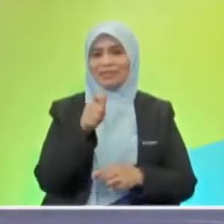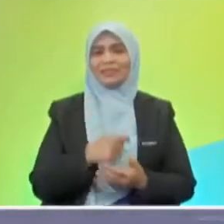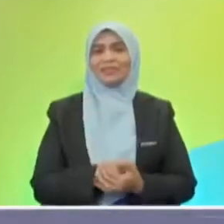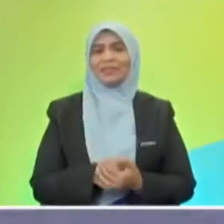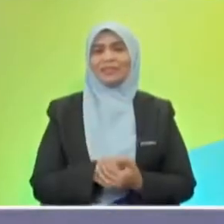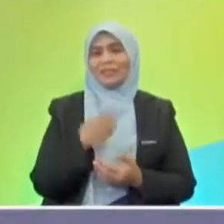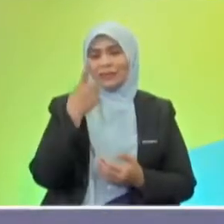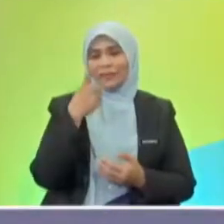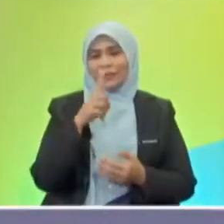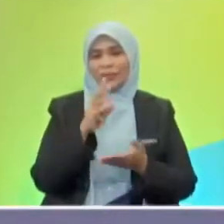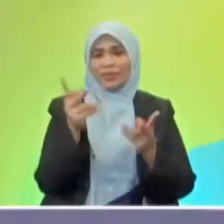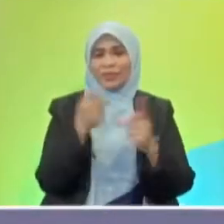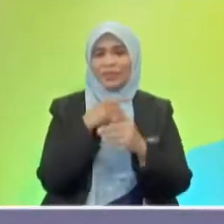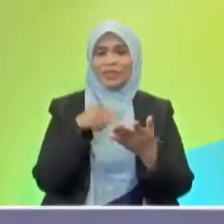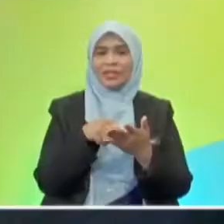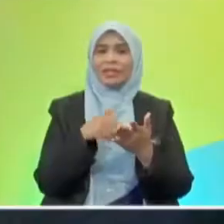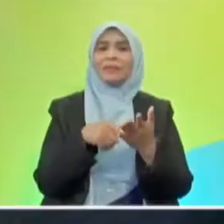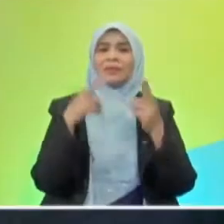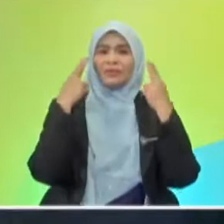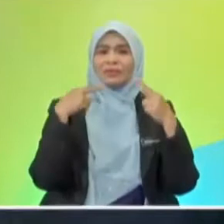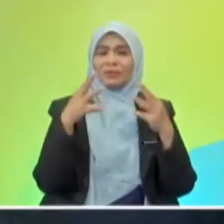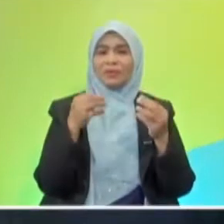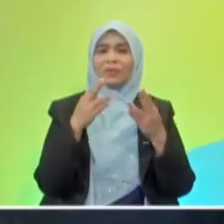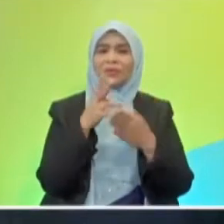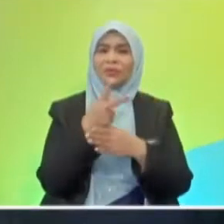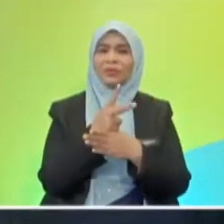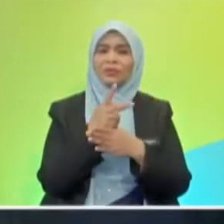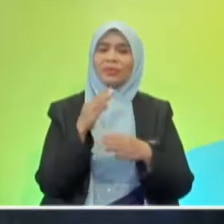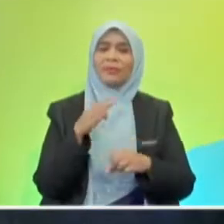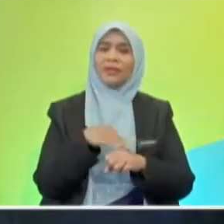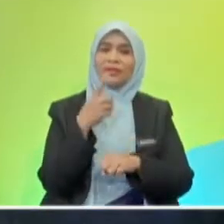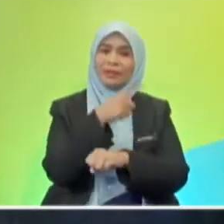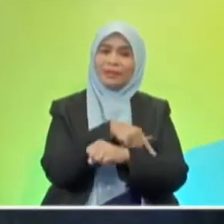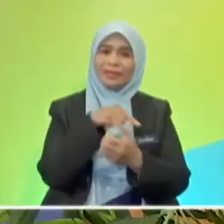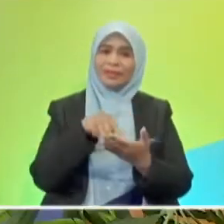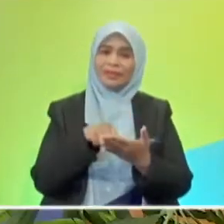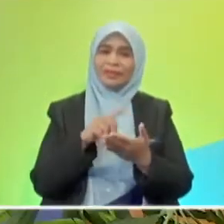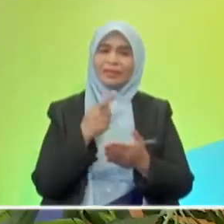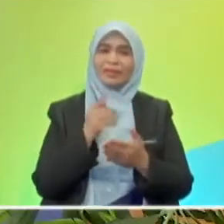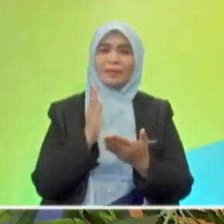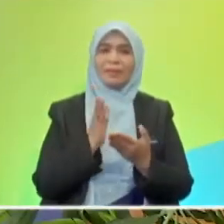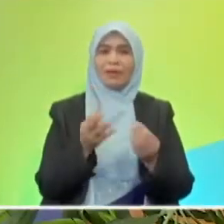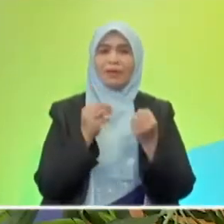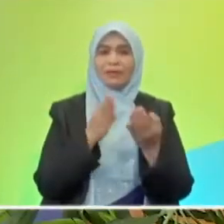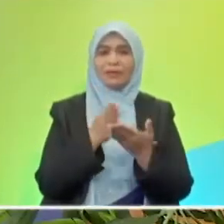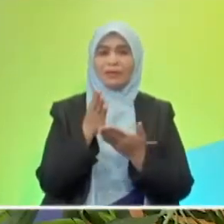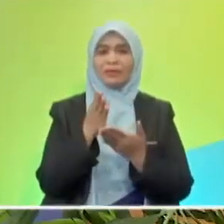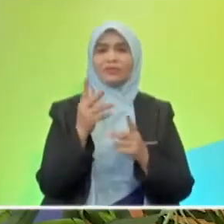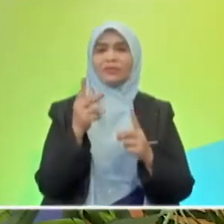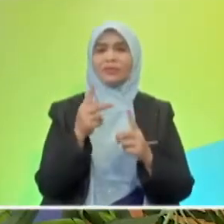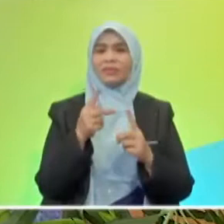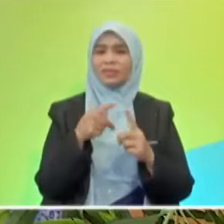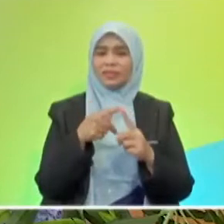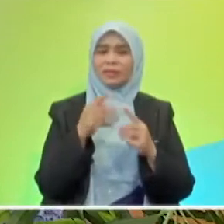apakah ia akan senang kongsikan naik-naik Insya Allah pada hari ini kita teruskan lagi pada Sabtu Opick yang seterusnya yaitu